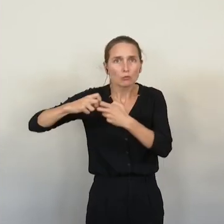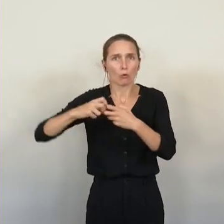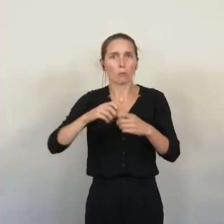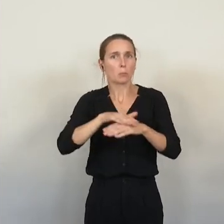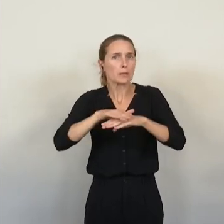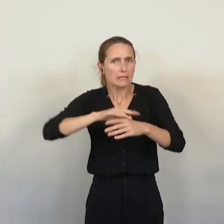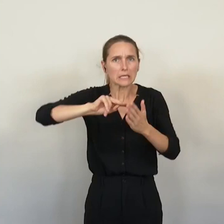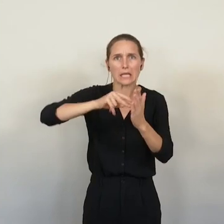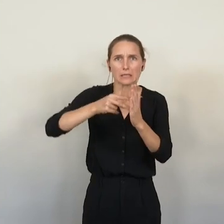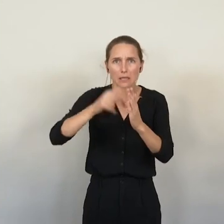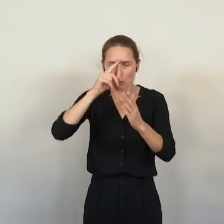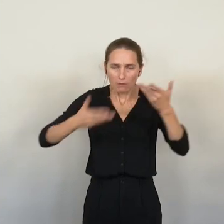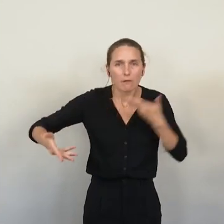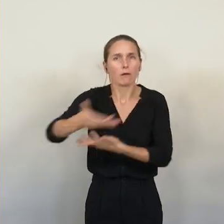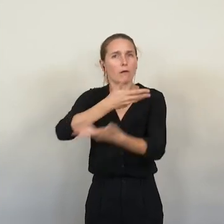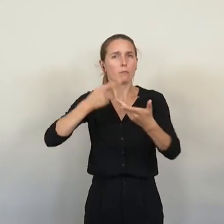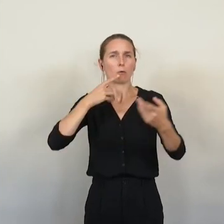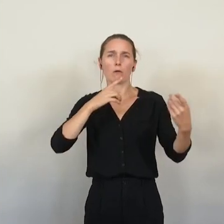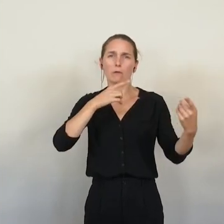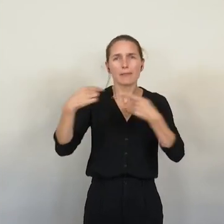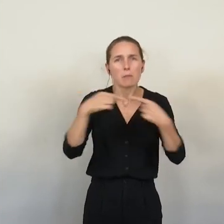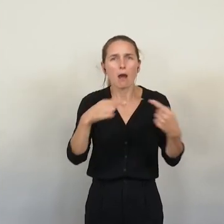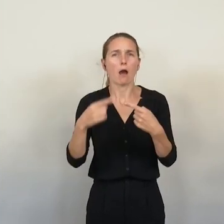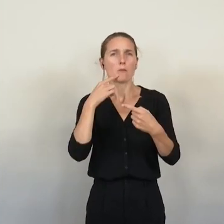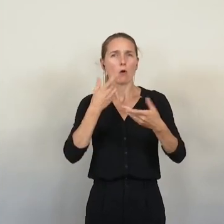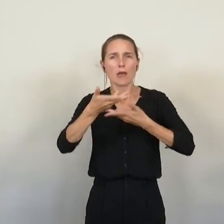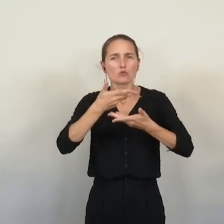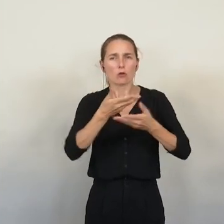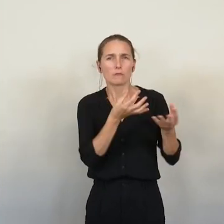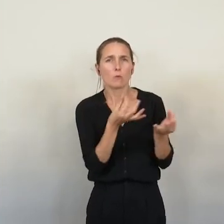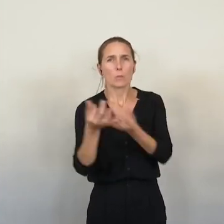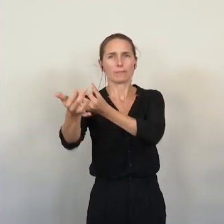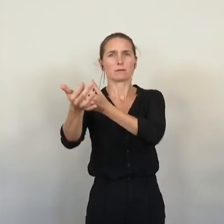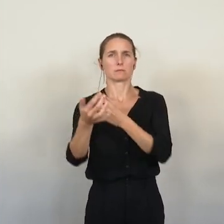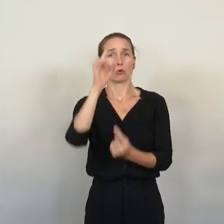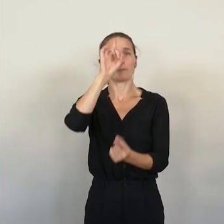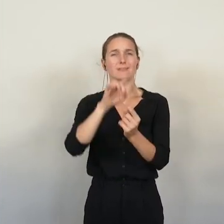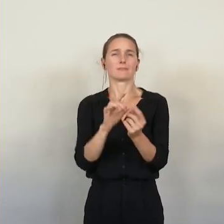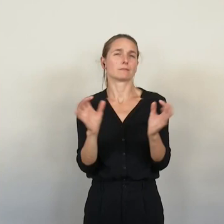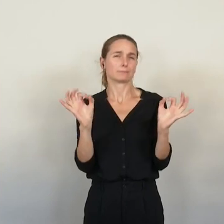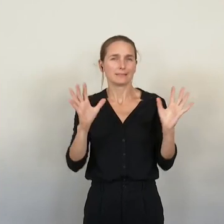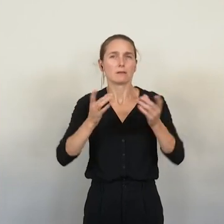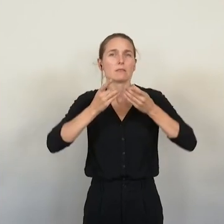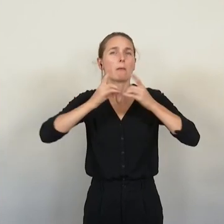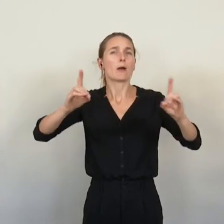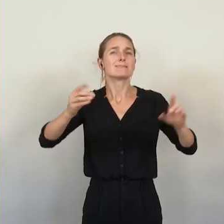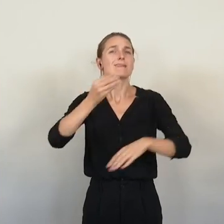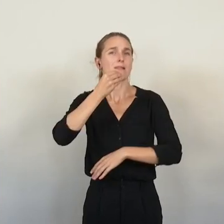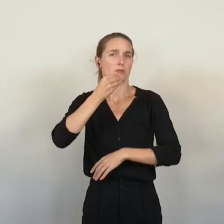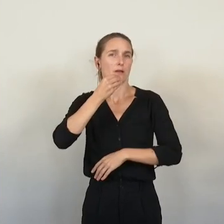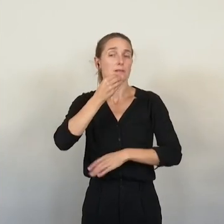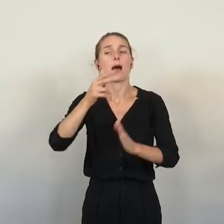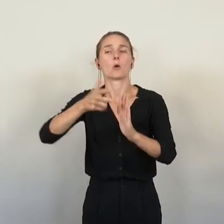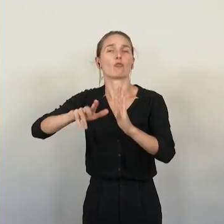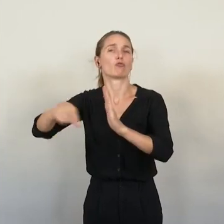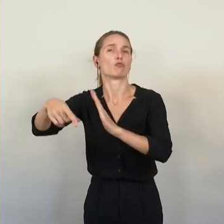débat de fluidifier les échanges il s'agit d'accompagner l'émergence d'une démocratie alimentaire encore une fois nous y reviendrons cet automne